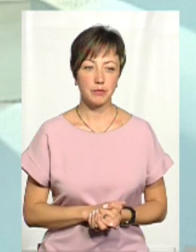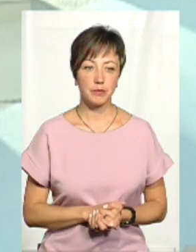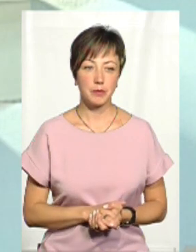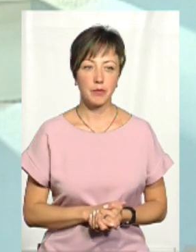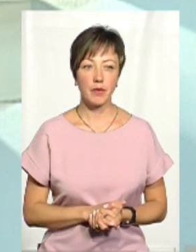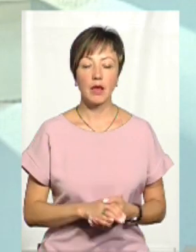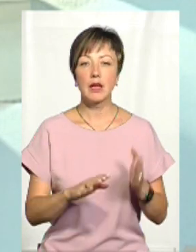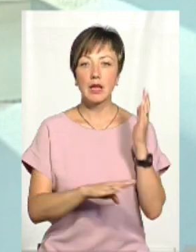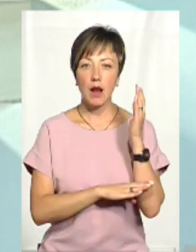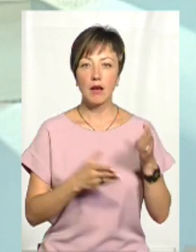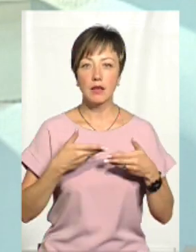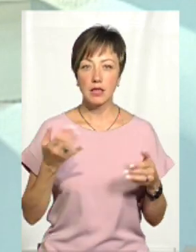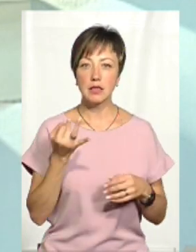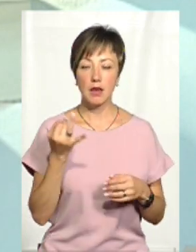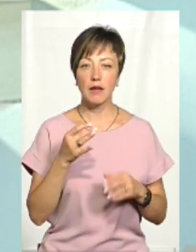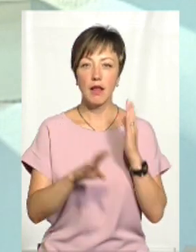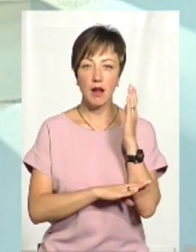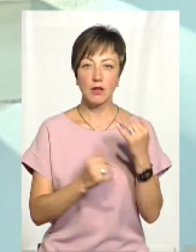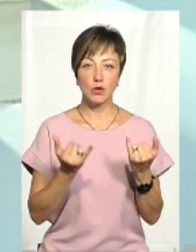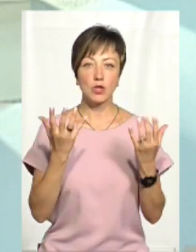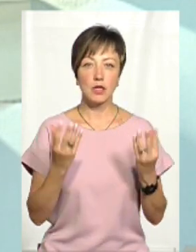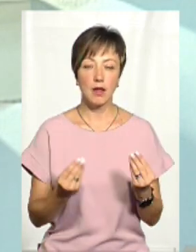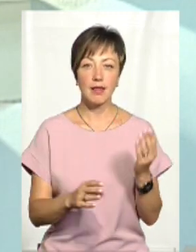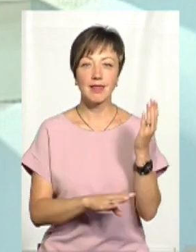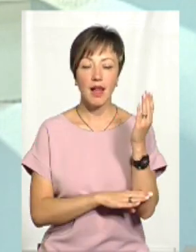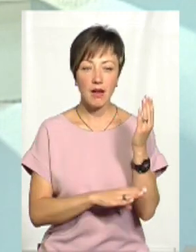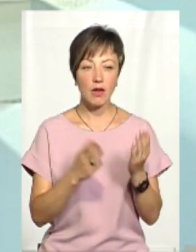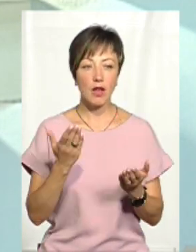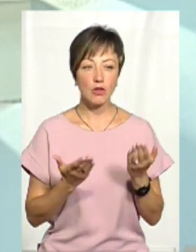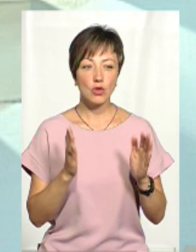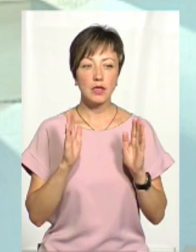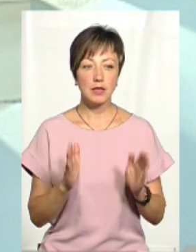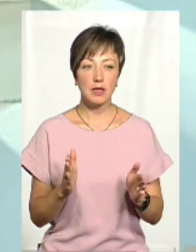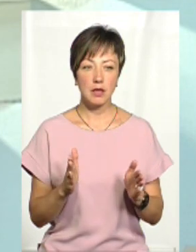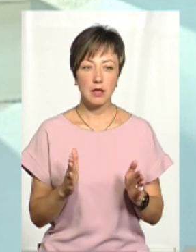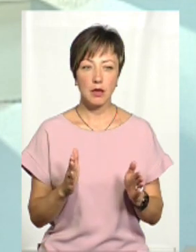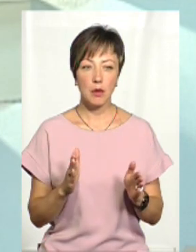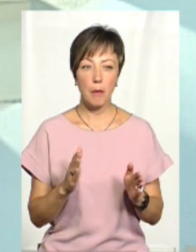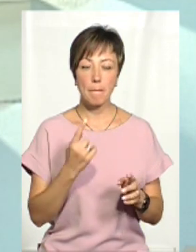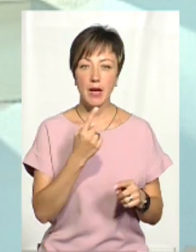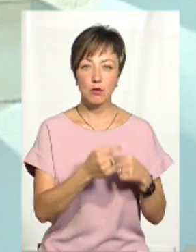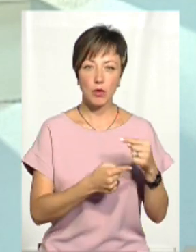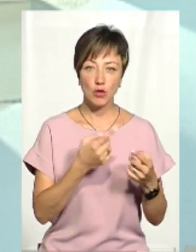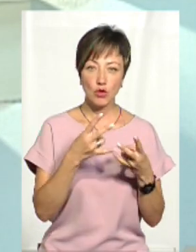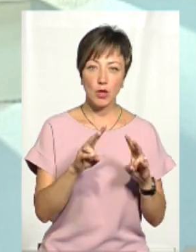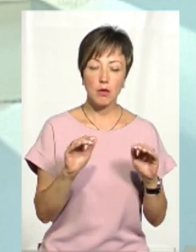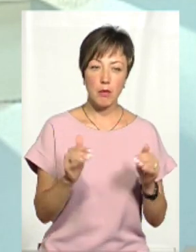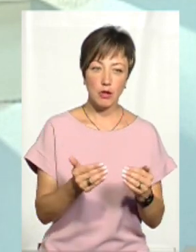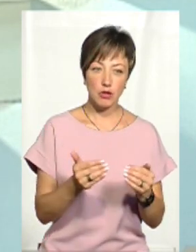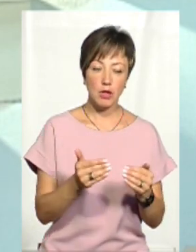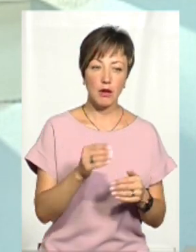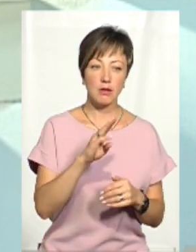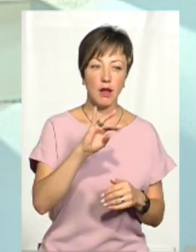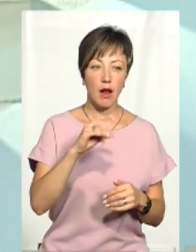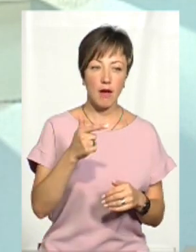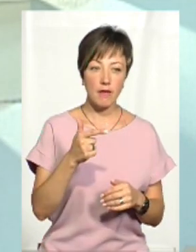Ну, дерева. Нас цікавлять дерева на сьогоднішній день. Дерево, якщо тільки на перше покоління, шкодить менше. Тобто